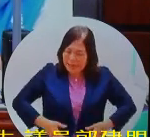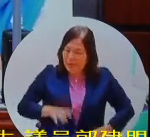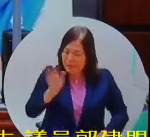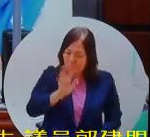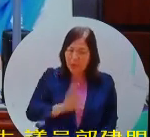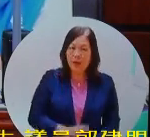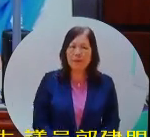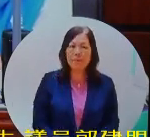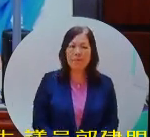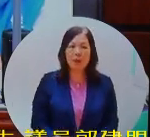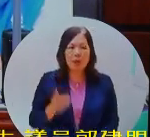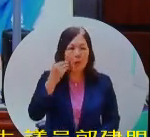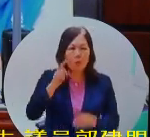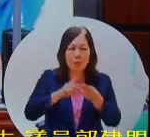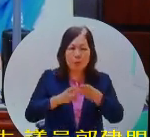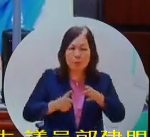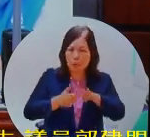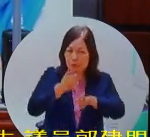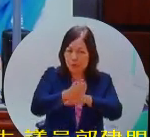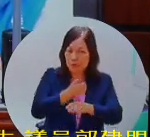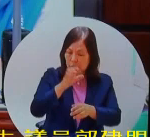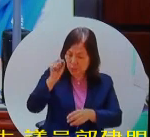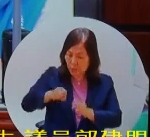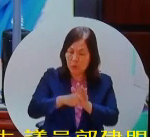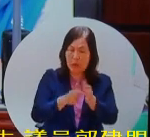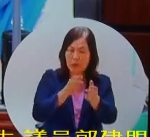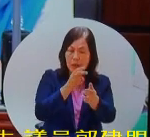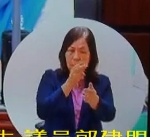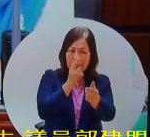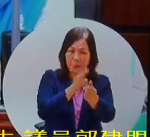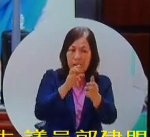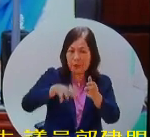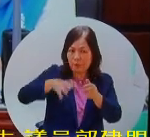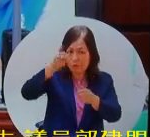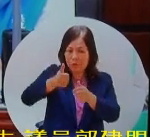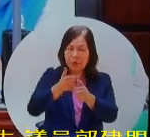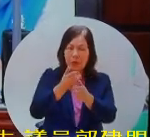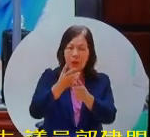主席同意的话， 请这样吗？